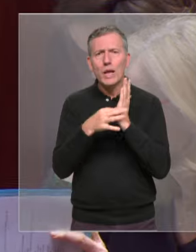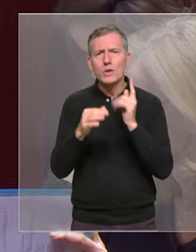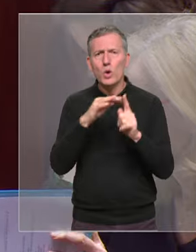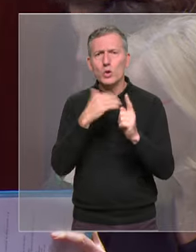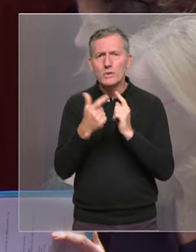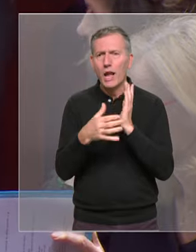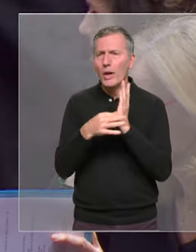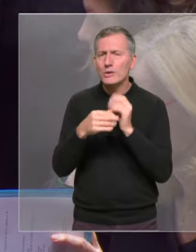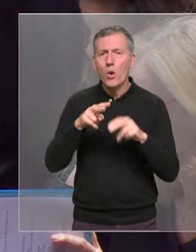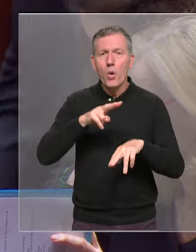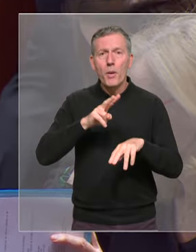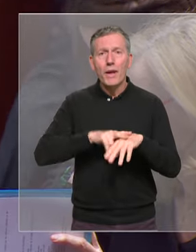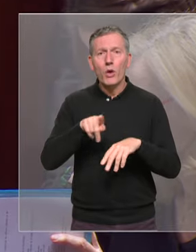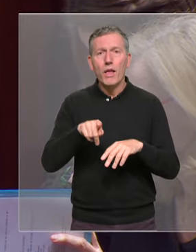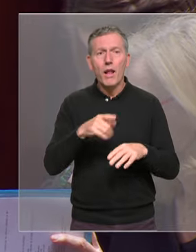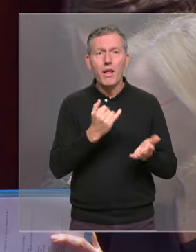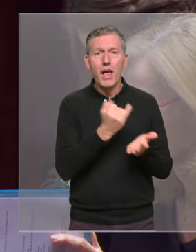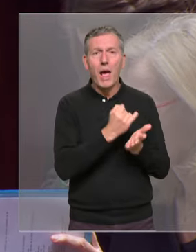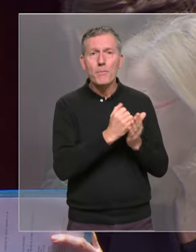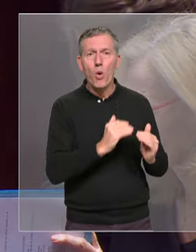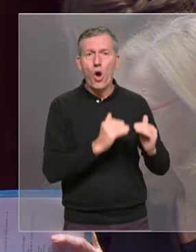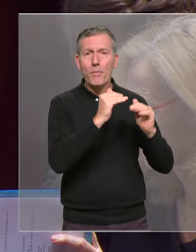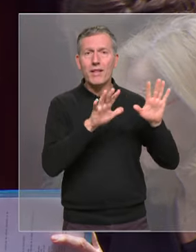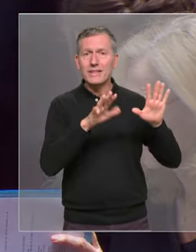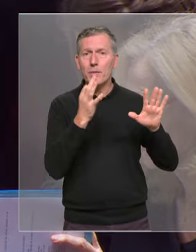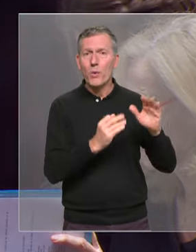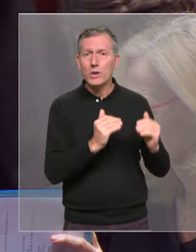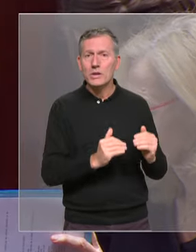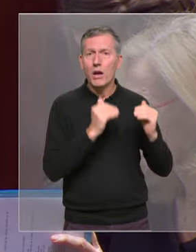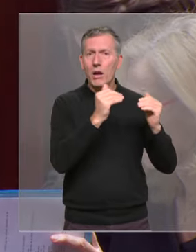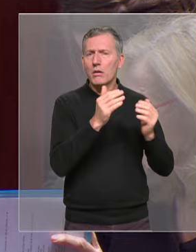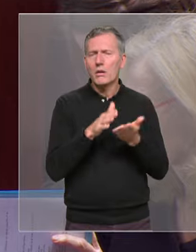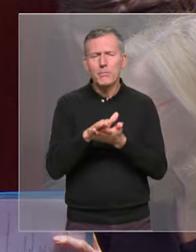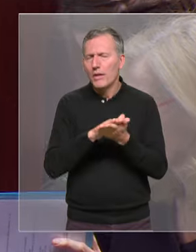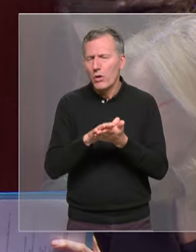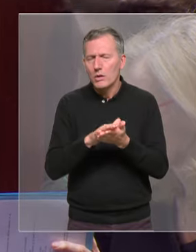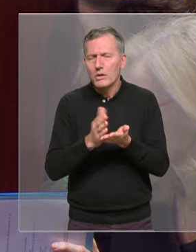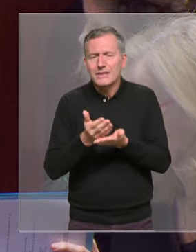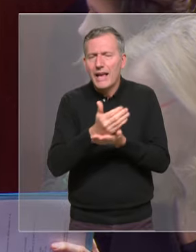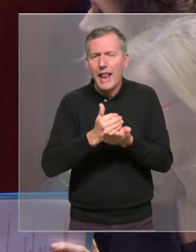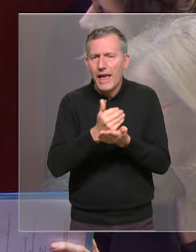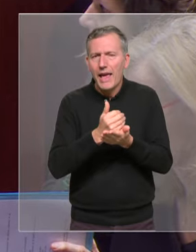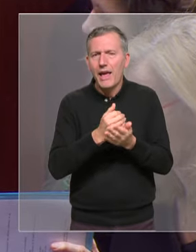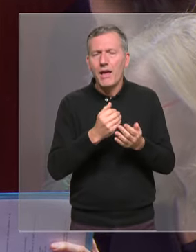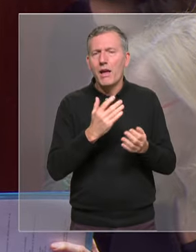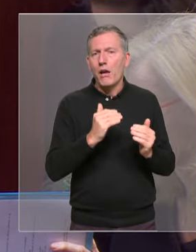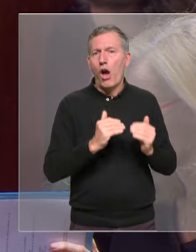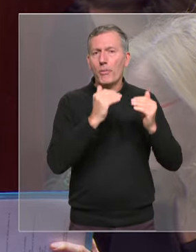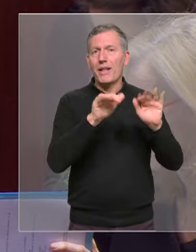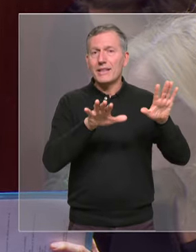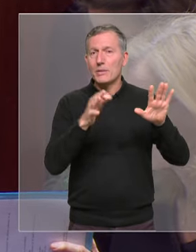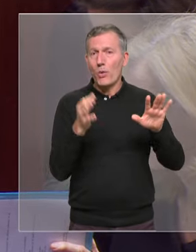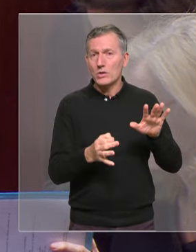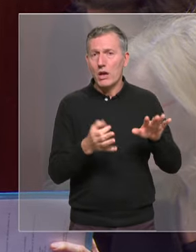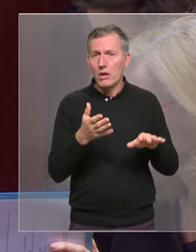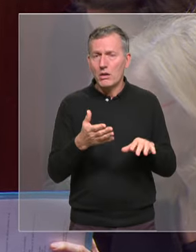patronales les augmentations d'impôts de jusqu'à 10% d'augmentation, les augmentations de salaire jusqu'à 10% de ces